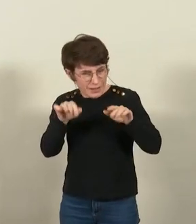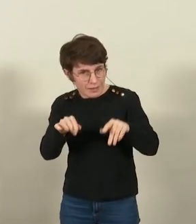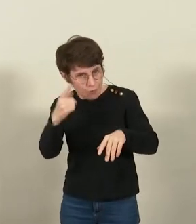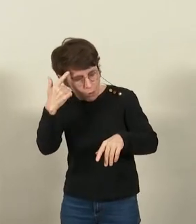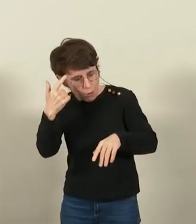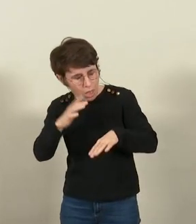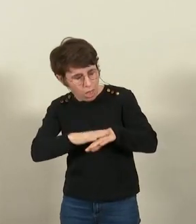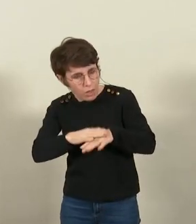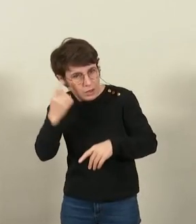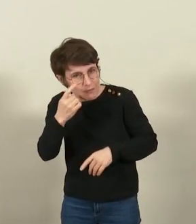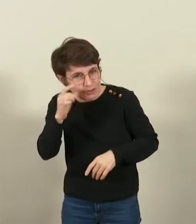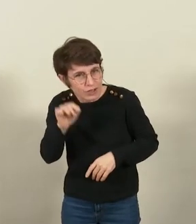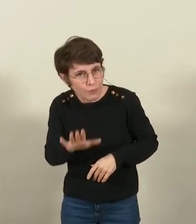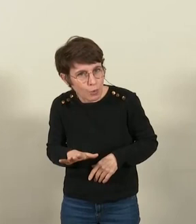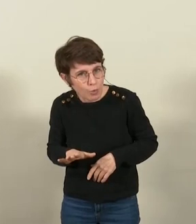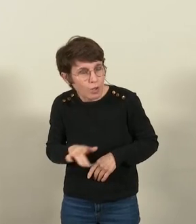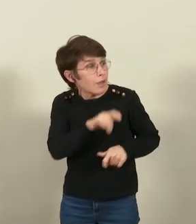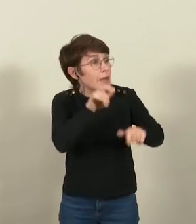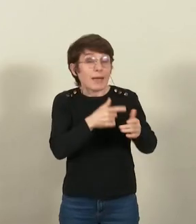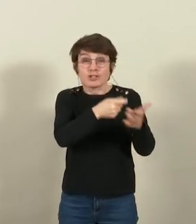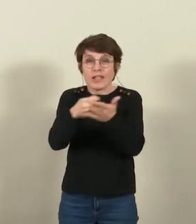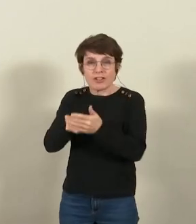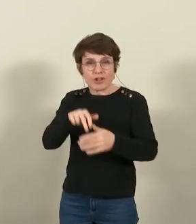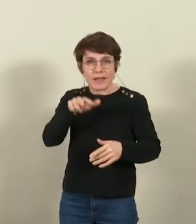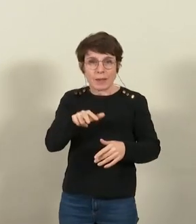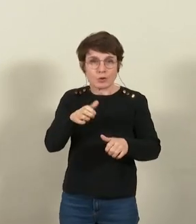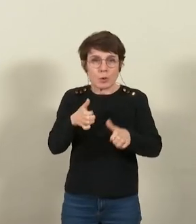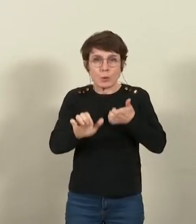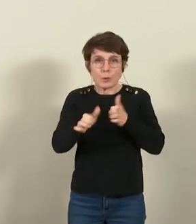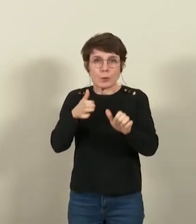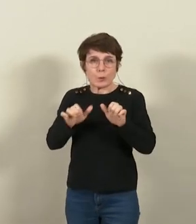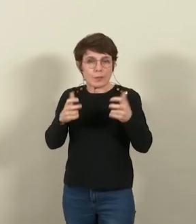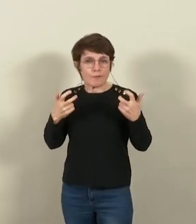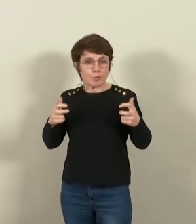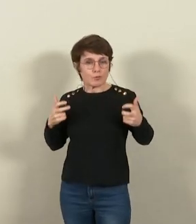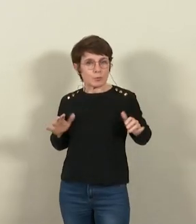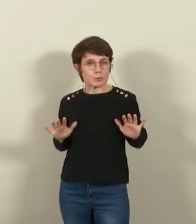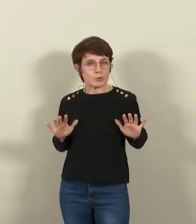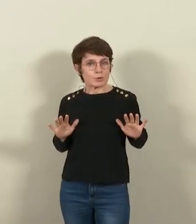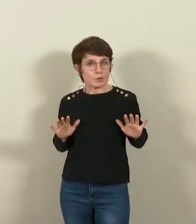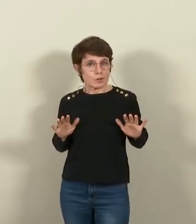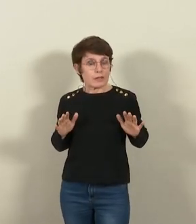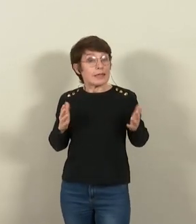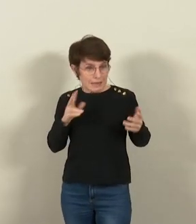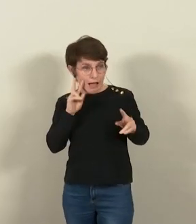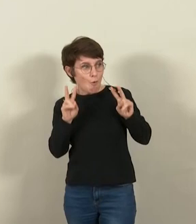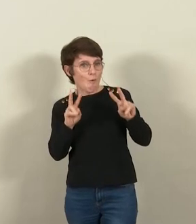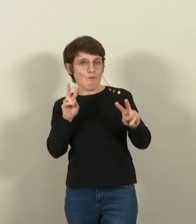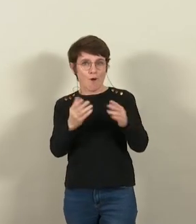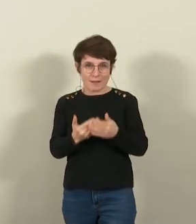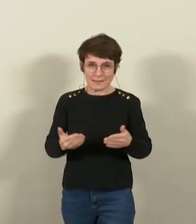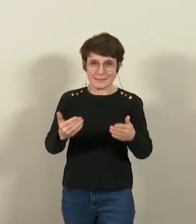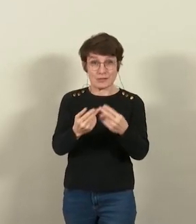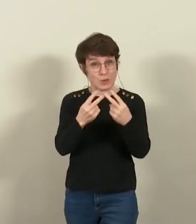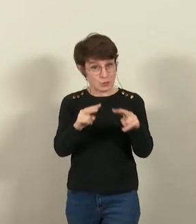acquiéreurs sont de moins en moins dupes et de nombreux sites existent désormais qui éclairent ce contexte de la ville